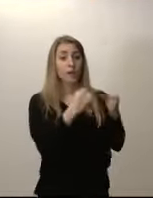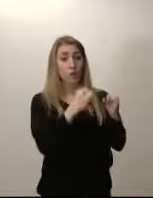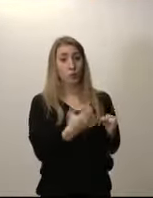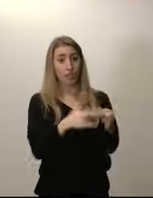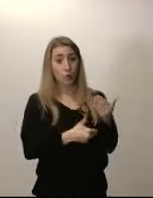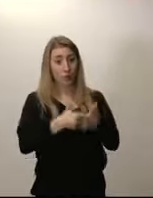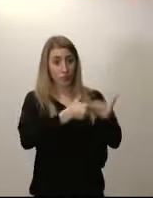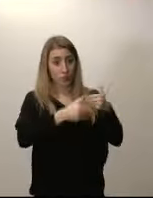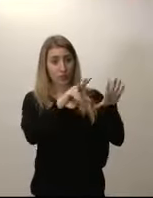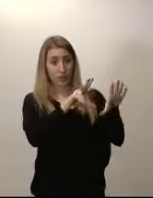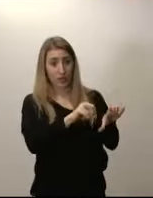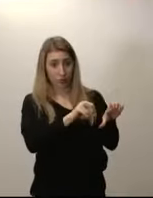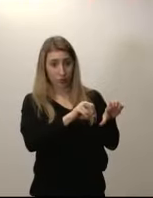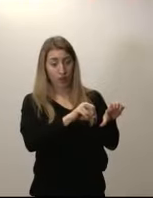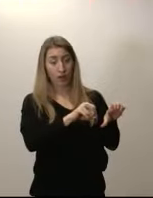de